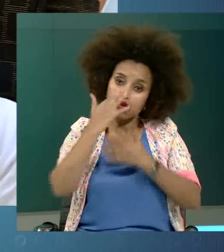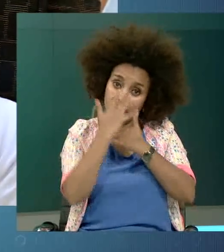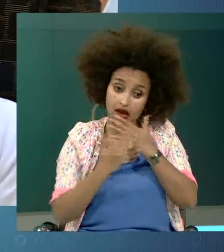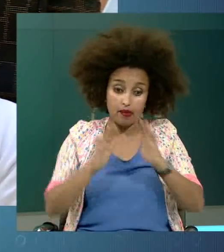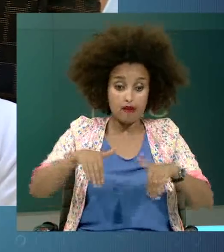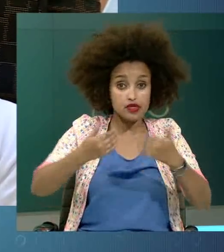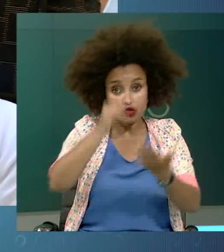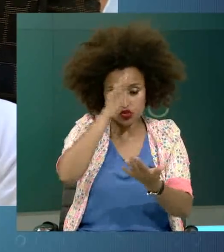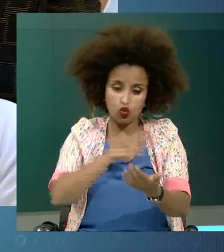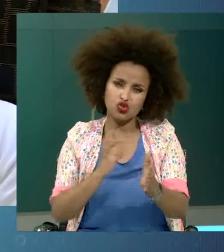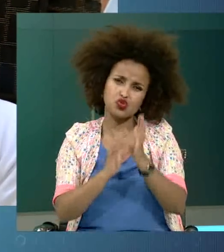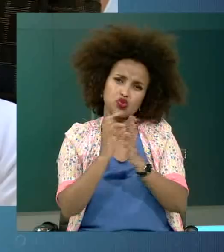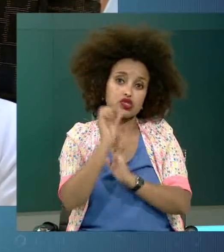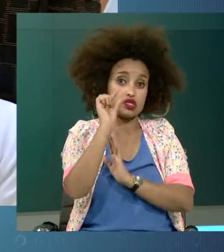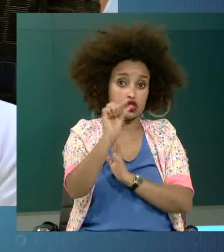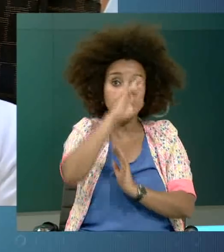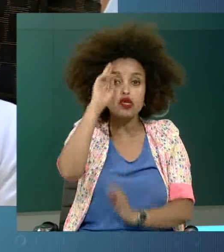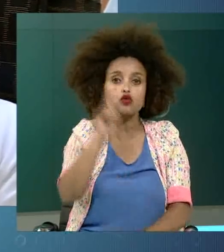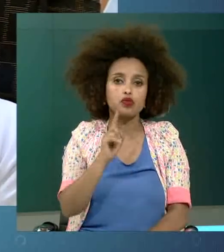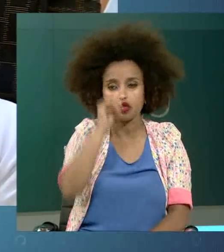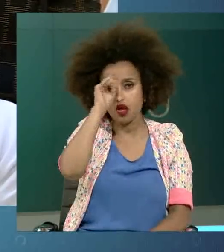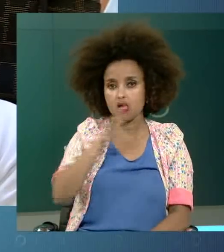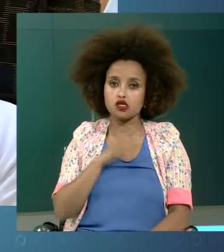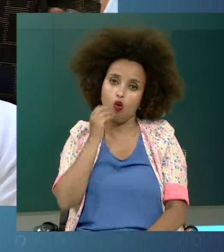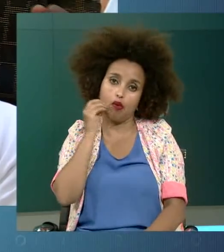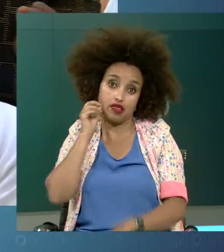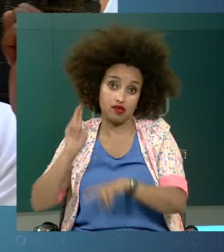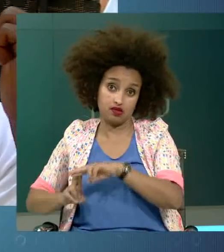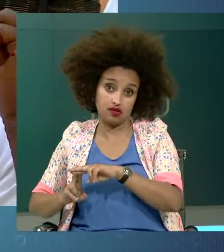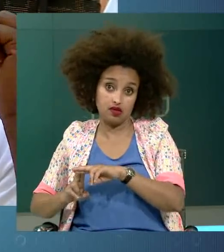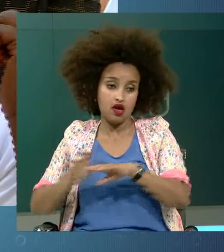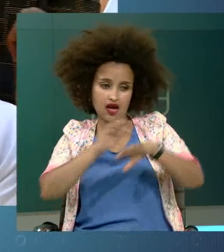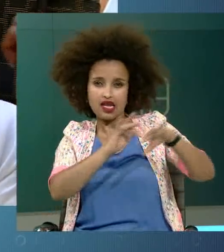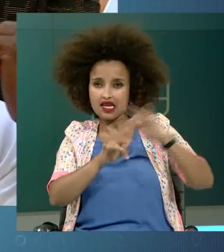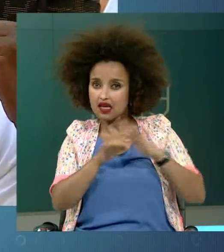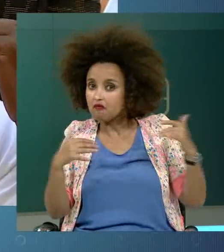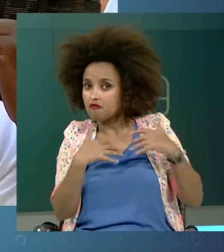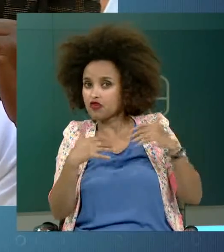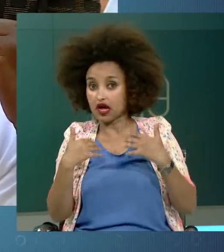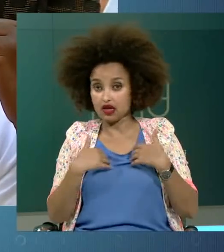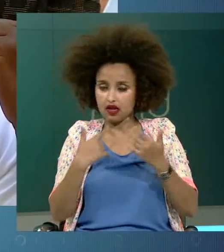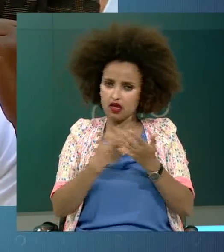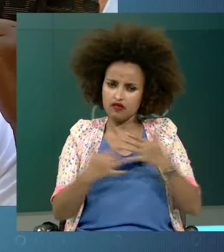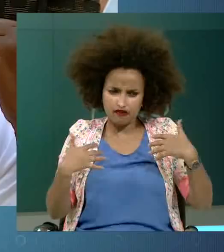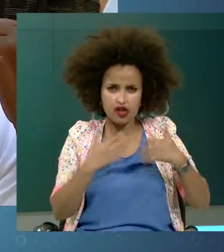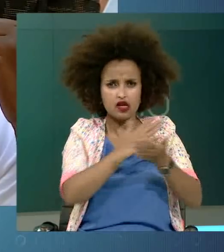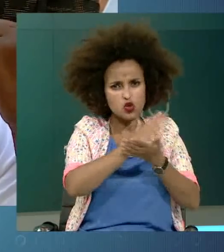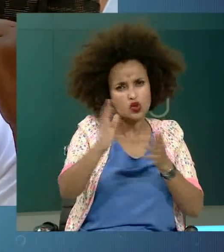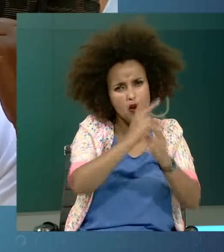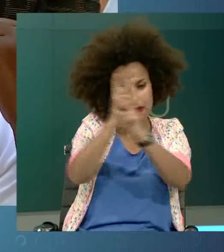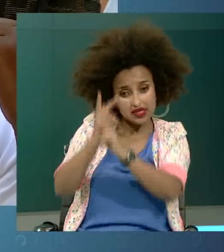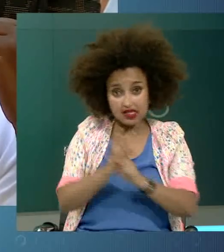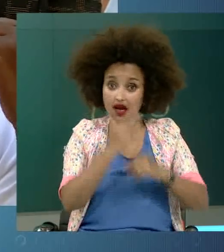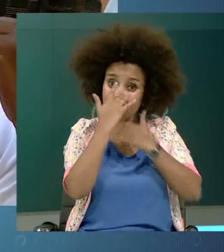ቀንሷል። ሰው ለምንድነው ቤት ውስጥ ስለተቀመጠ ደም ወጥቶም እየሰጠ አይደለም ማለት ነውና ያው ከንክኪ ጋር ስጋት አለ። ያን ስጋት አስወግዶ በጥንቃቄ ደም